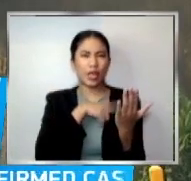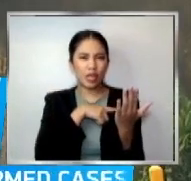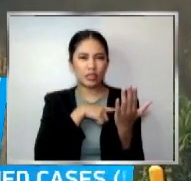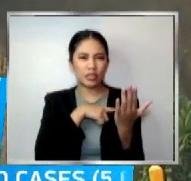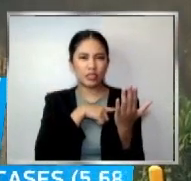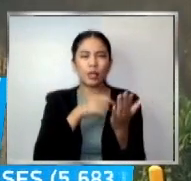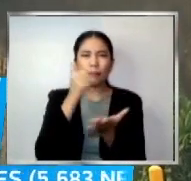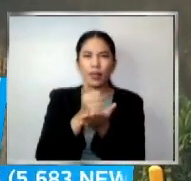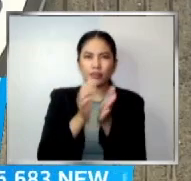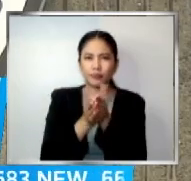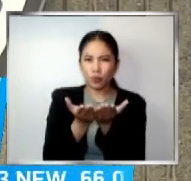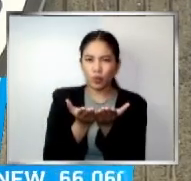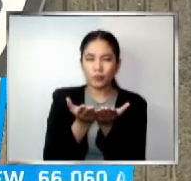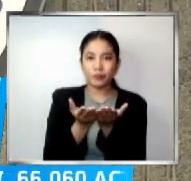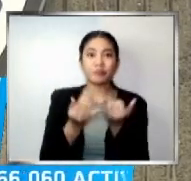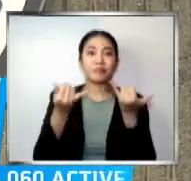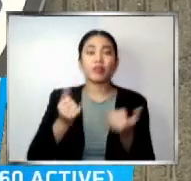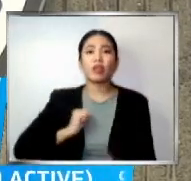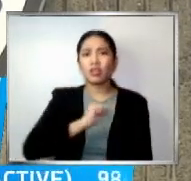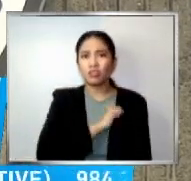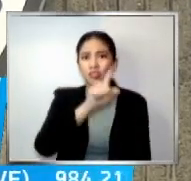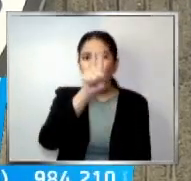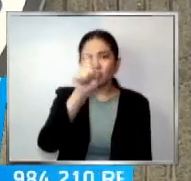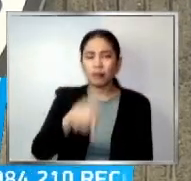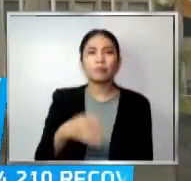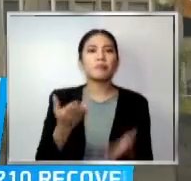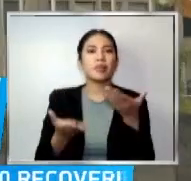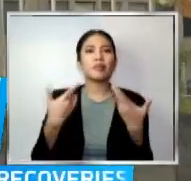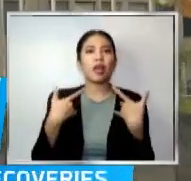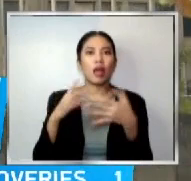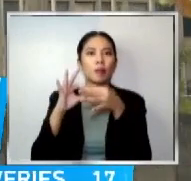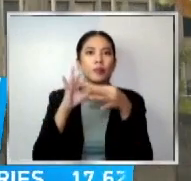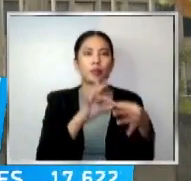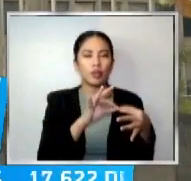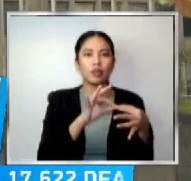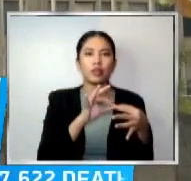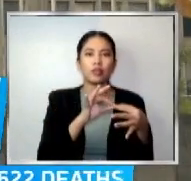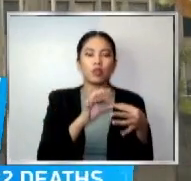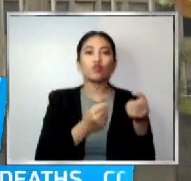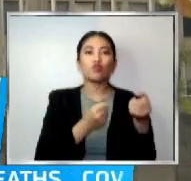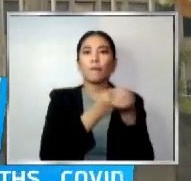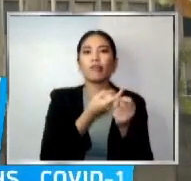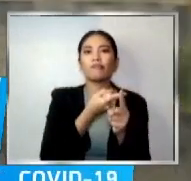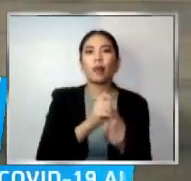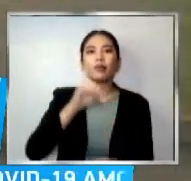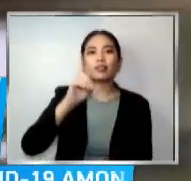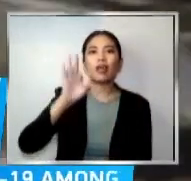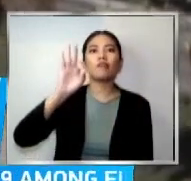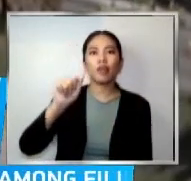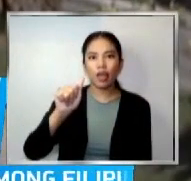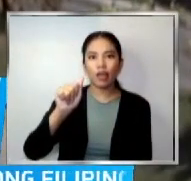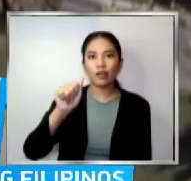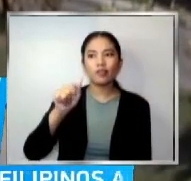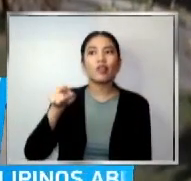Kaya tanong ng mga senador, baka naman may kasabot din sa Department of Foreign Affairs kaya nakakakuha ng peking passport ang mga menor de edad.